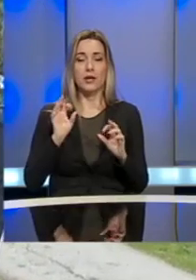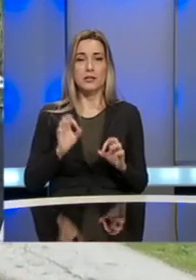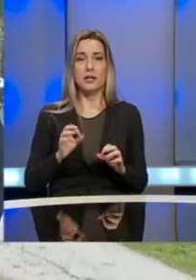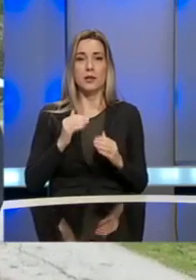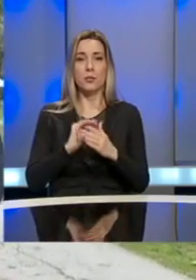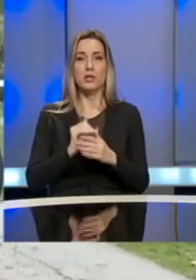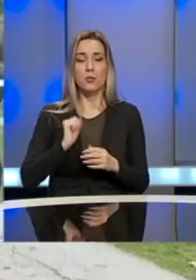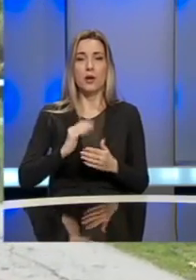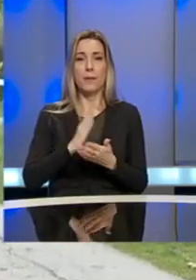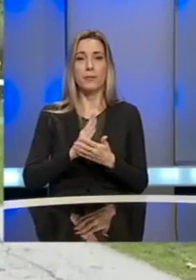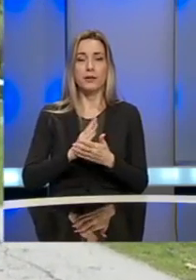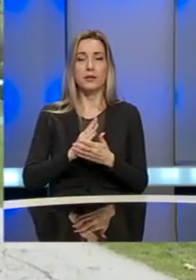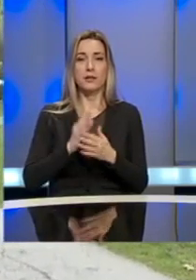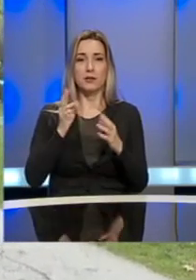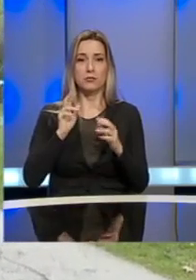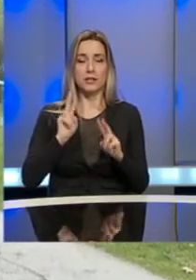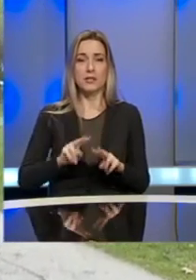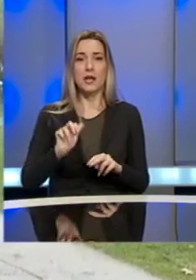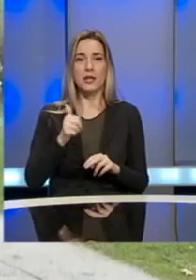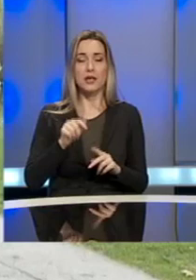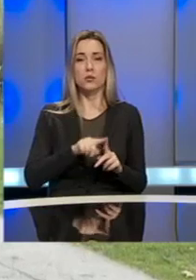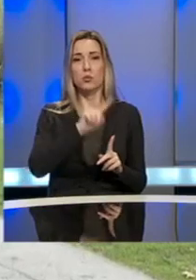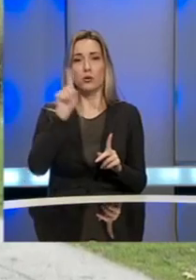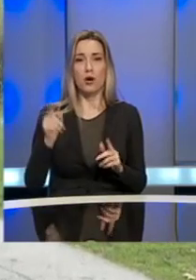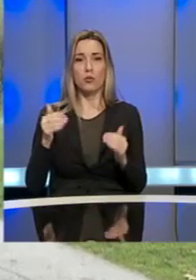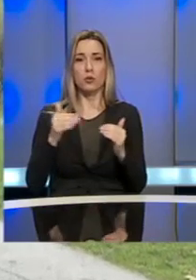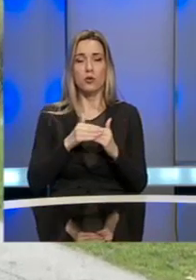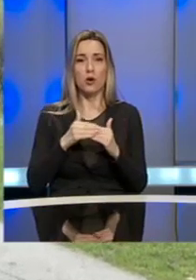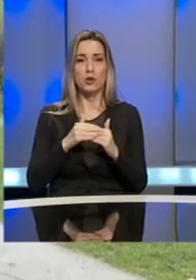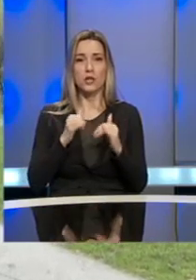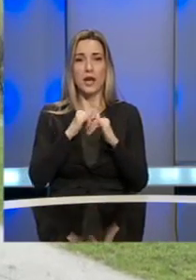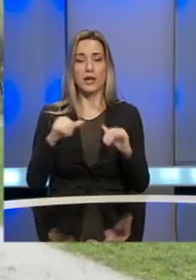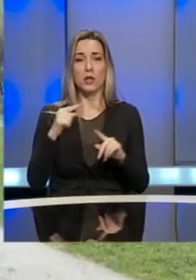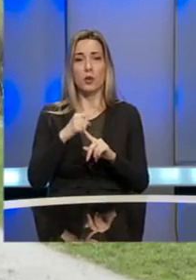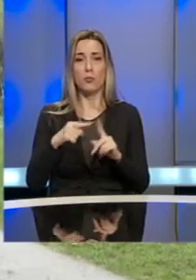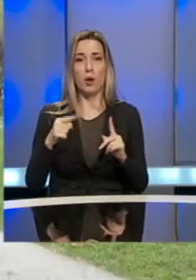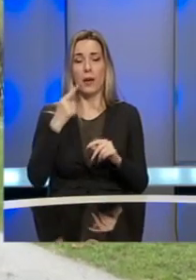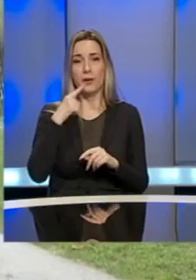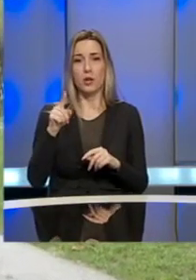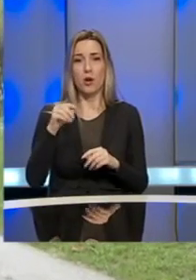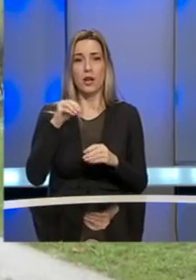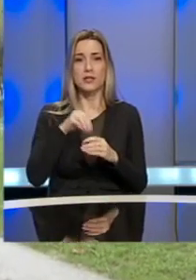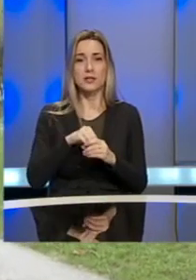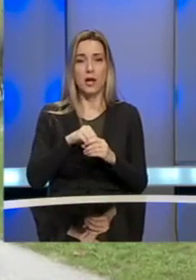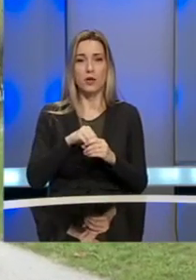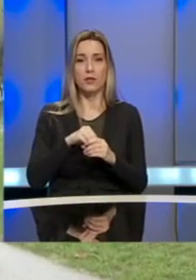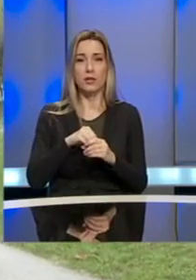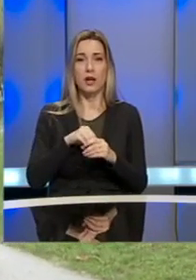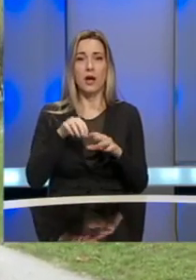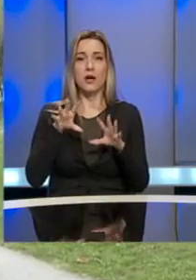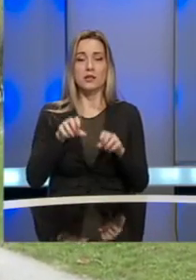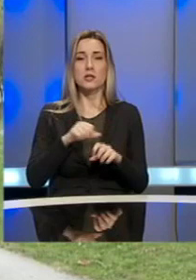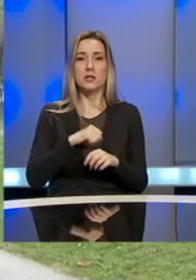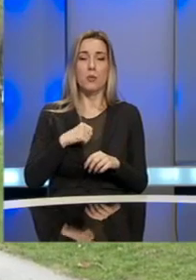gledalcima, moram biti iskreno reći jesu. U toku cijele noći na grad od 500.000 stanovnika pripadnici ministarstva izdali su samo